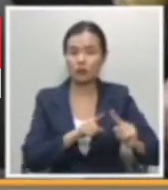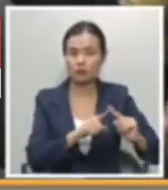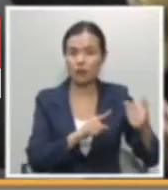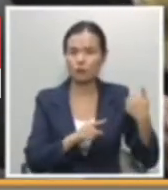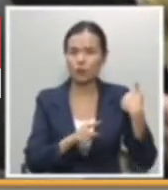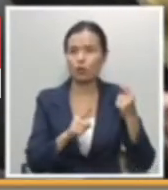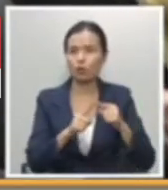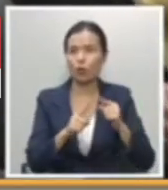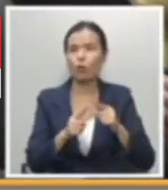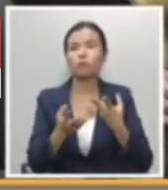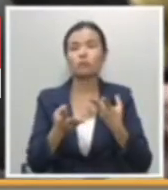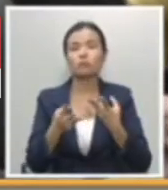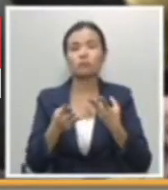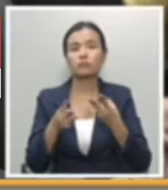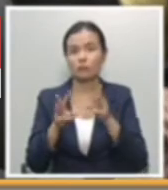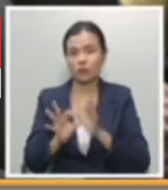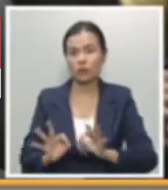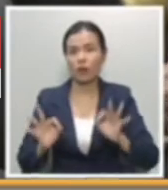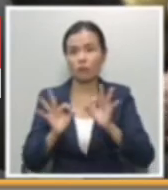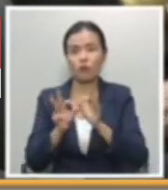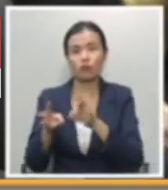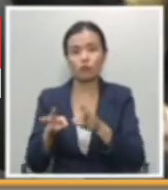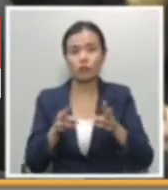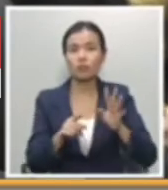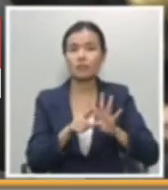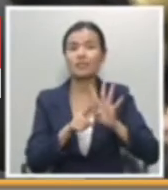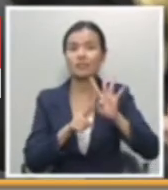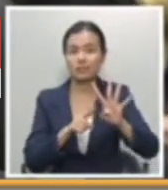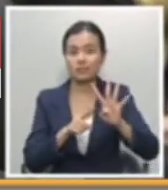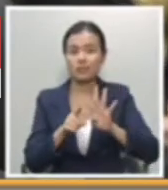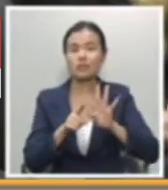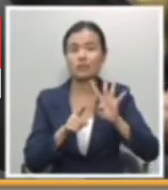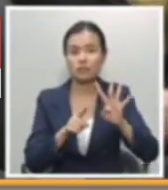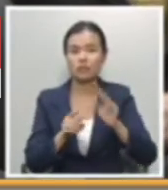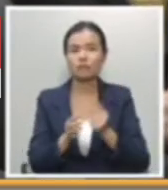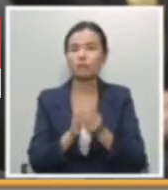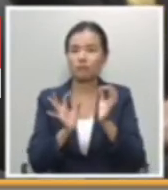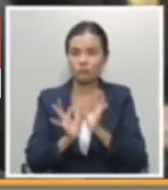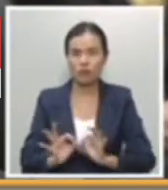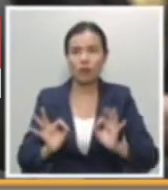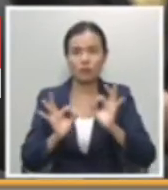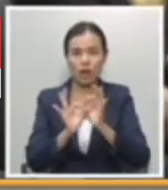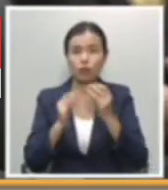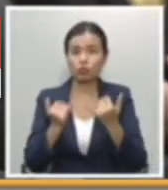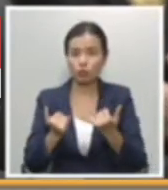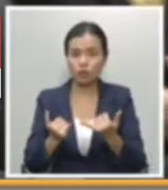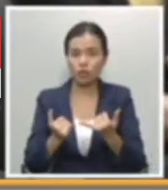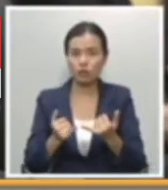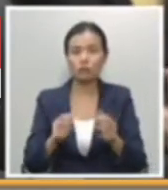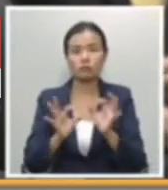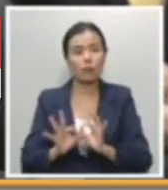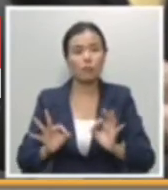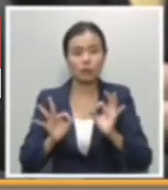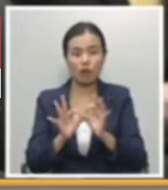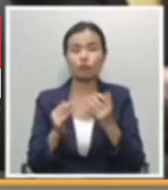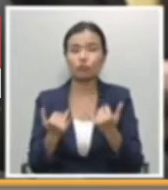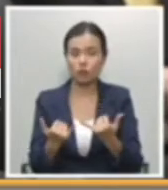ซึ่งเป็นเฟืองตัวที่4ที่ผมได้กล่าวแต่เบื้องต้นนั้นจะเป็นเฟืองตัวที่สำคัญที่สุดในขณะนี้นะฮะ